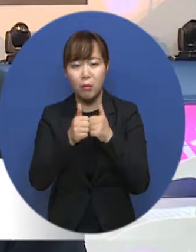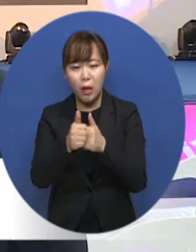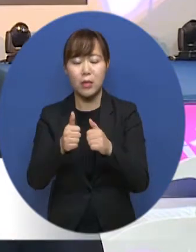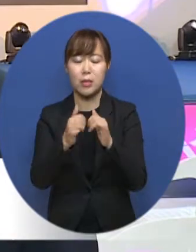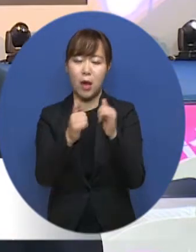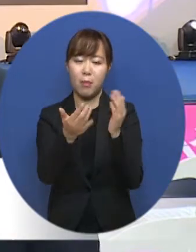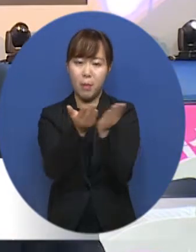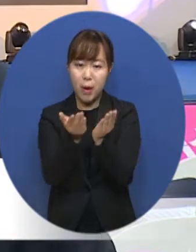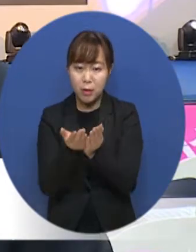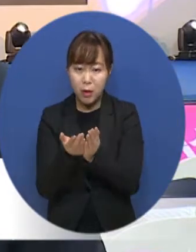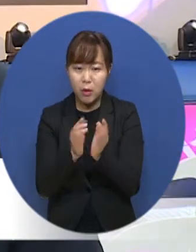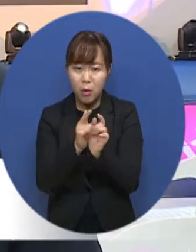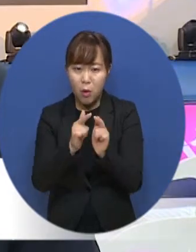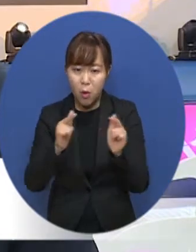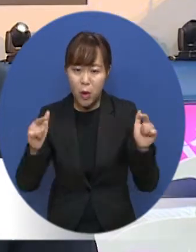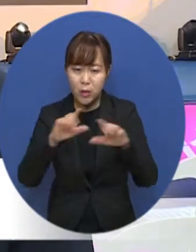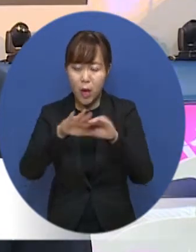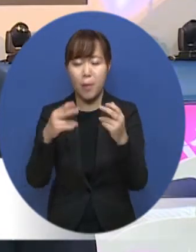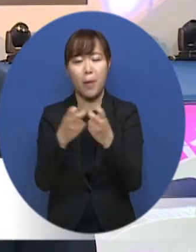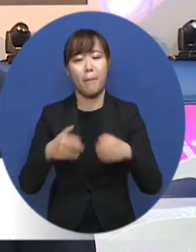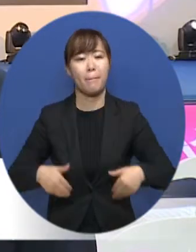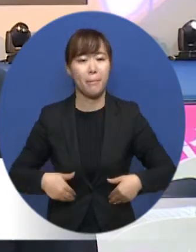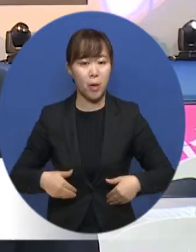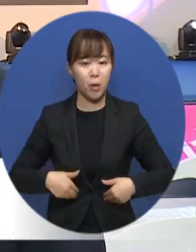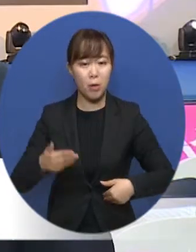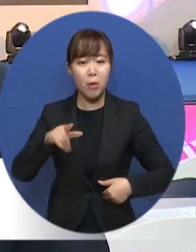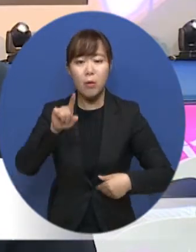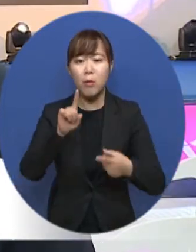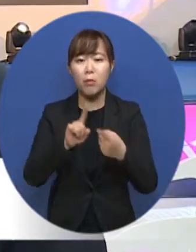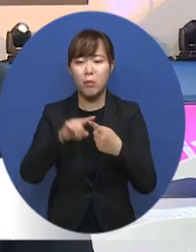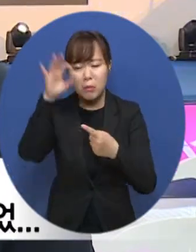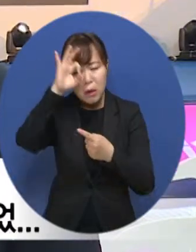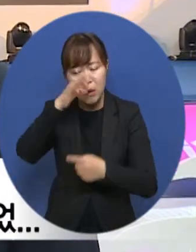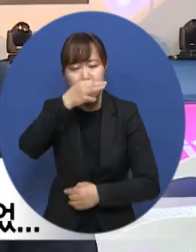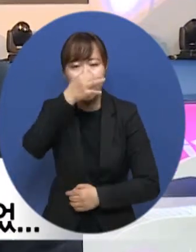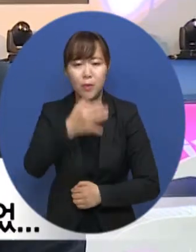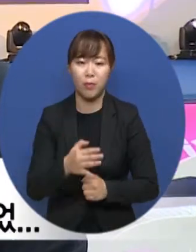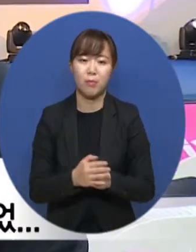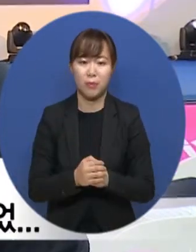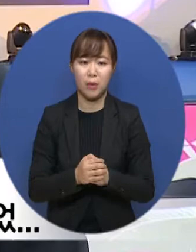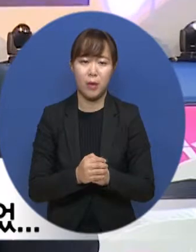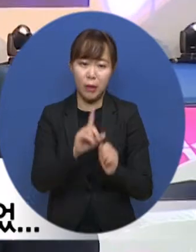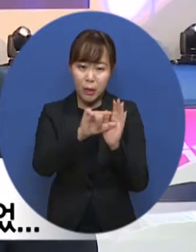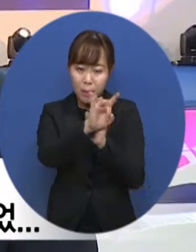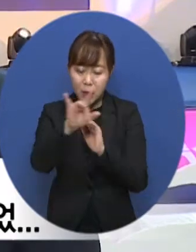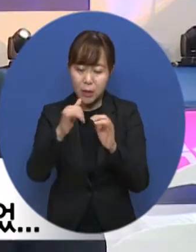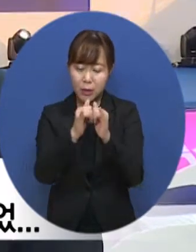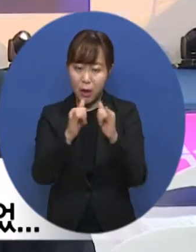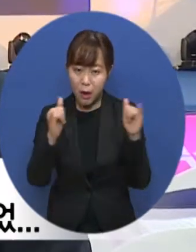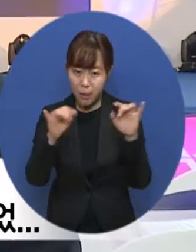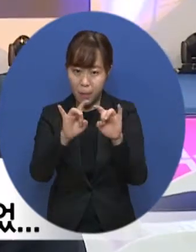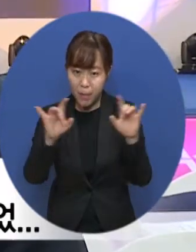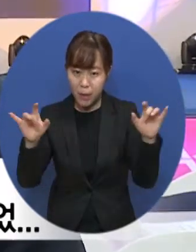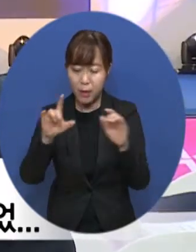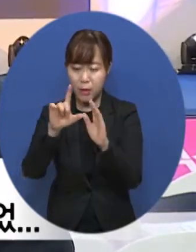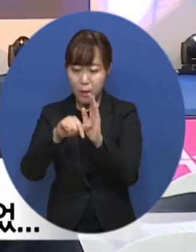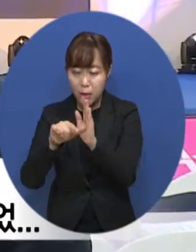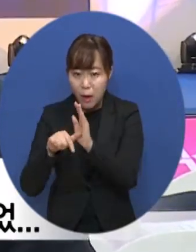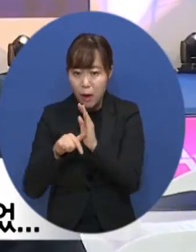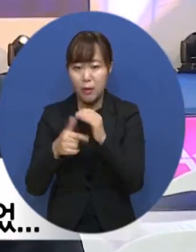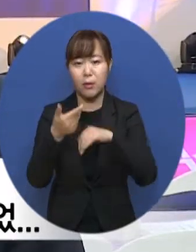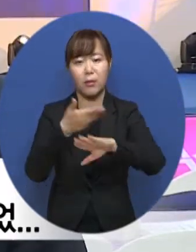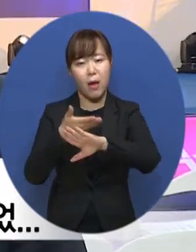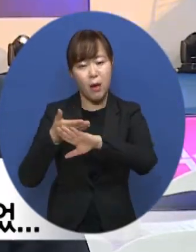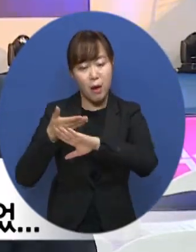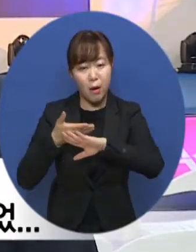맞춰 굉장히 다양한 쏘리 선택이 필요합니다 근데 그런 솔루션 참여 것들 아주 힘들었어요 그때그때마다 사람마다 사일런트 시기마다 를